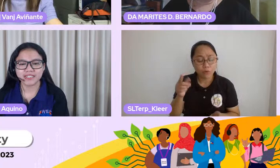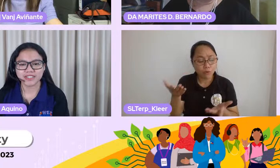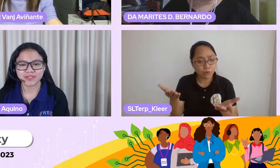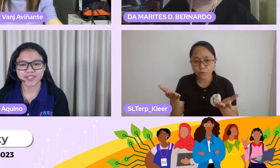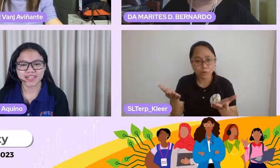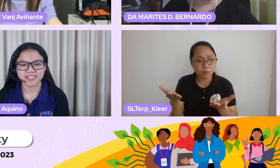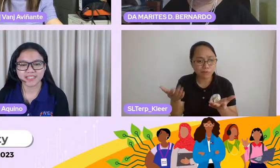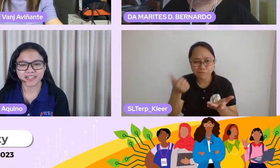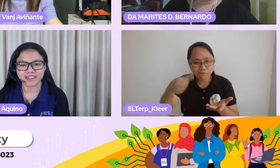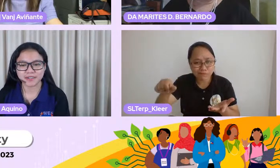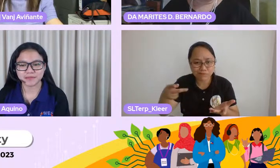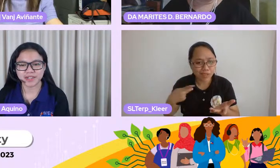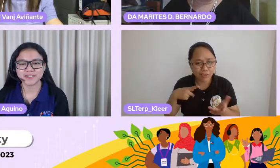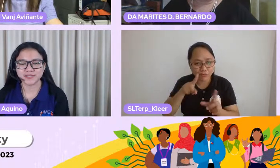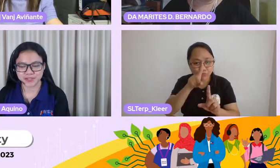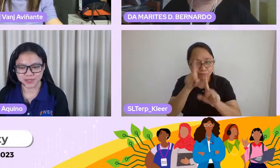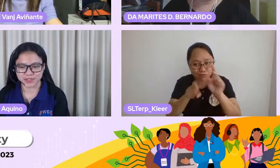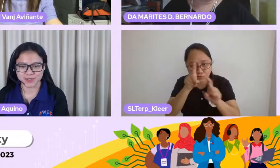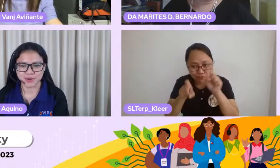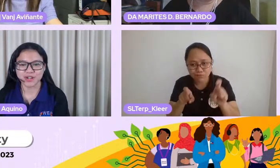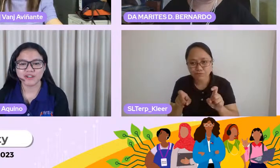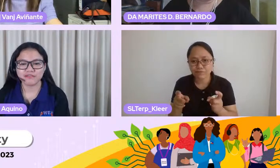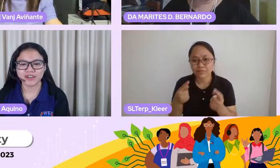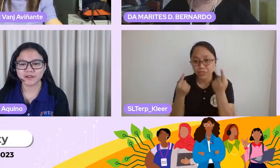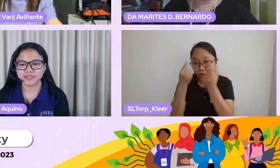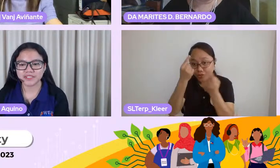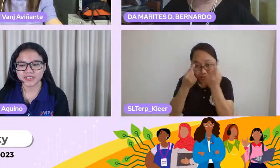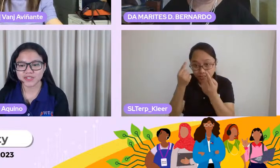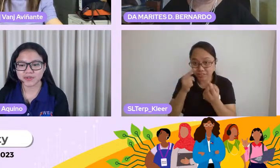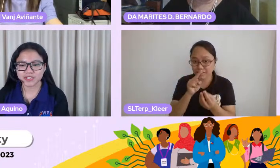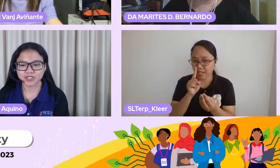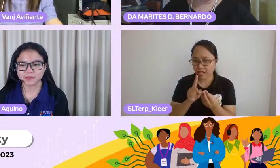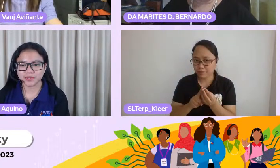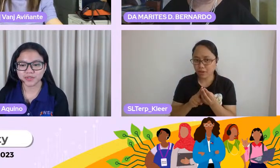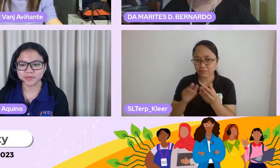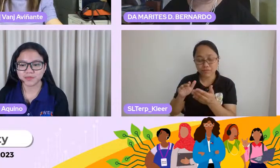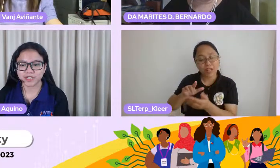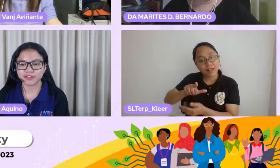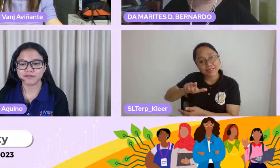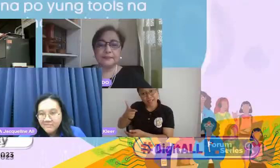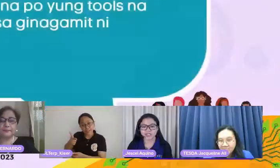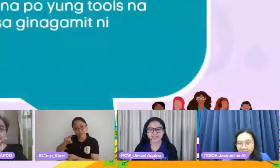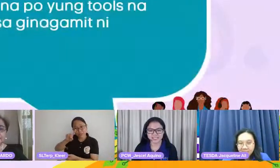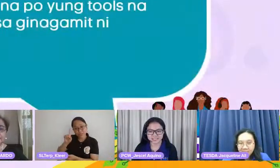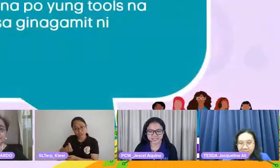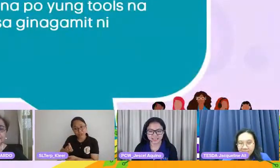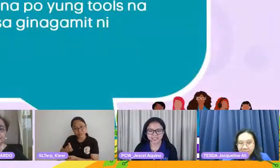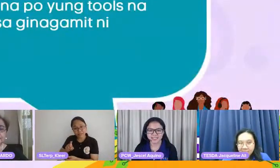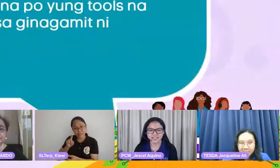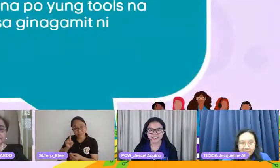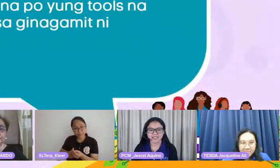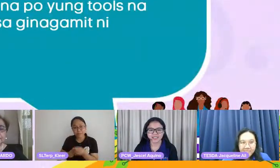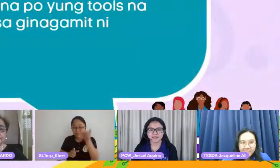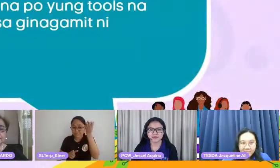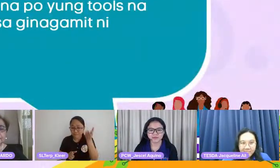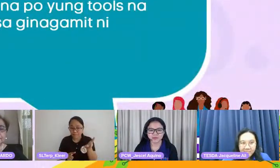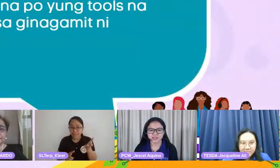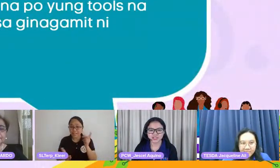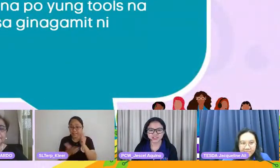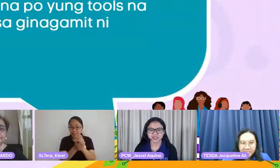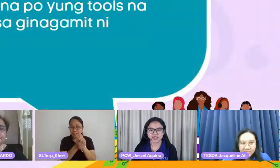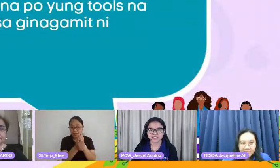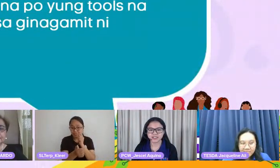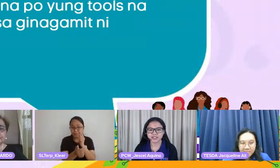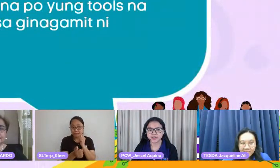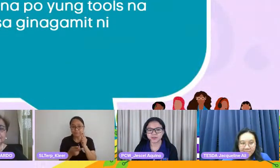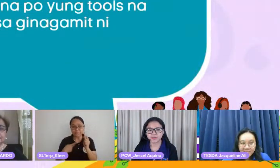po dito sa kanilang mga concerns po. For our next question po, ito po ay for TESDA. And ma'am,